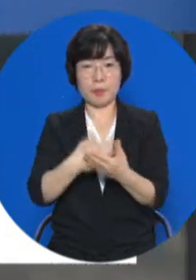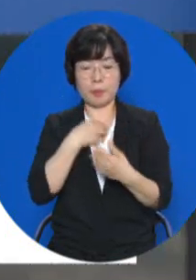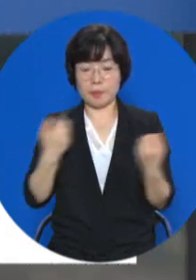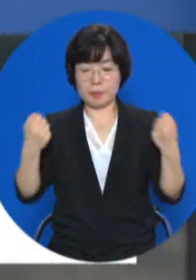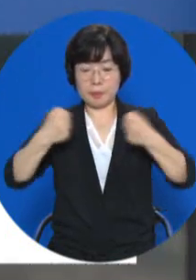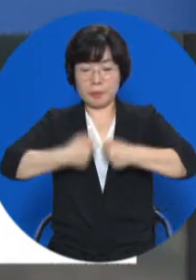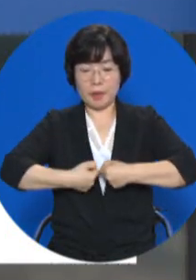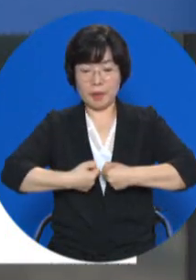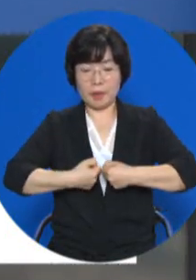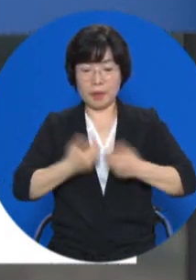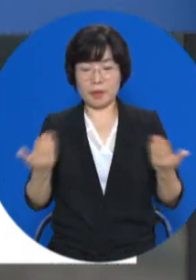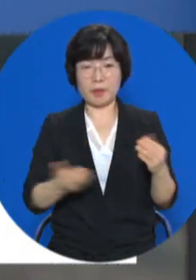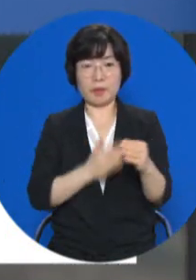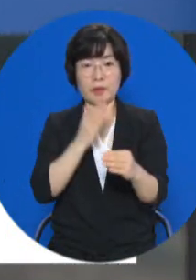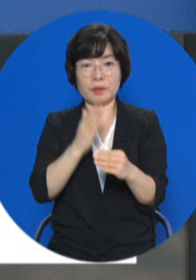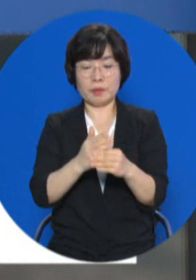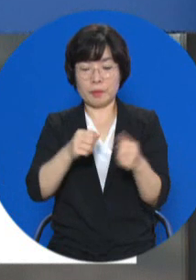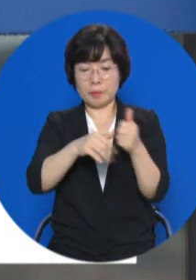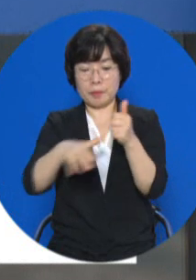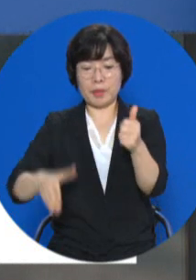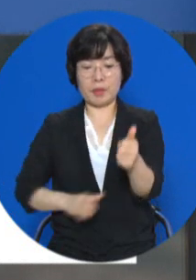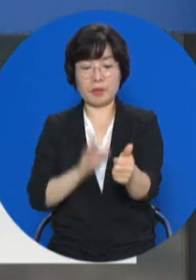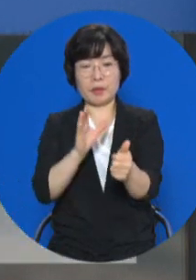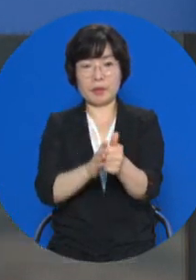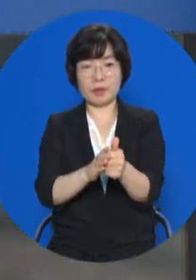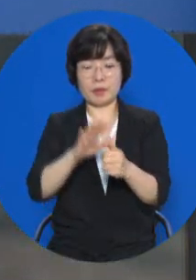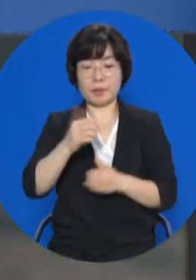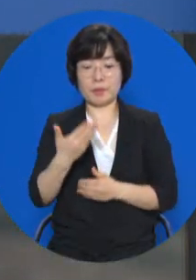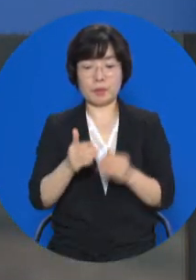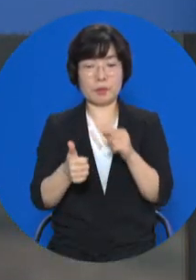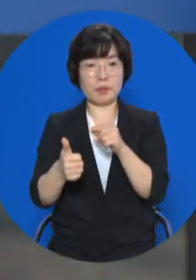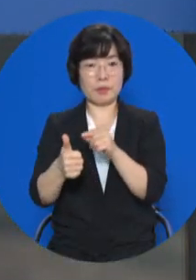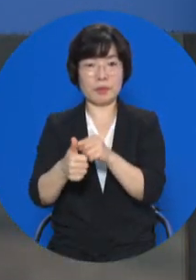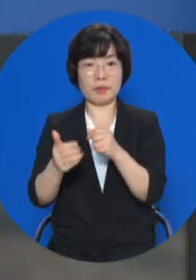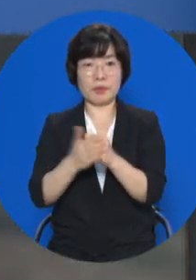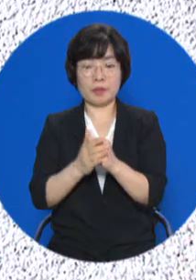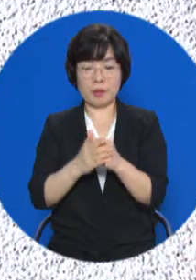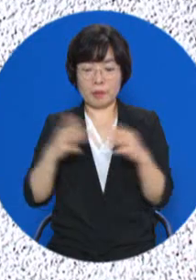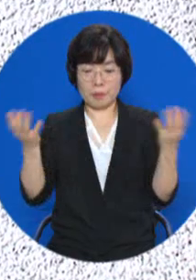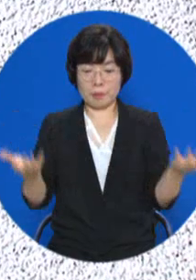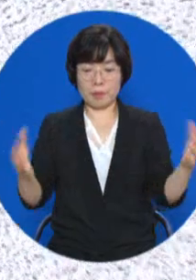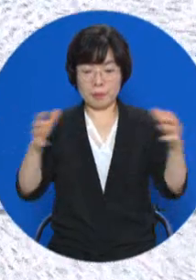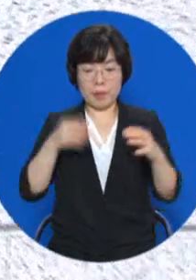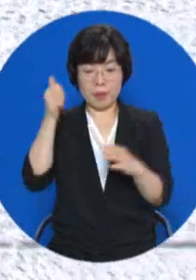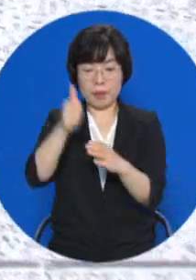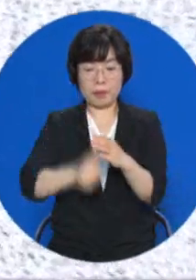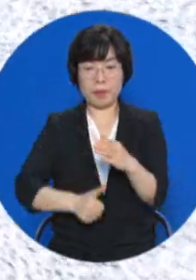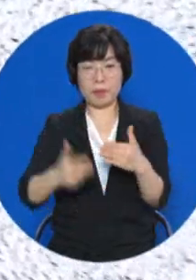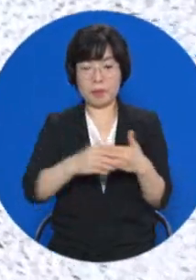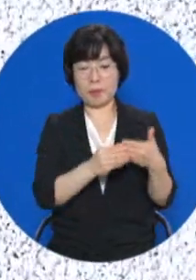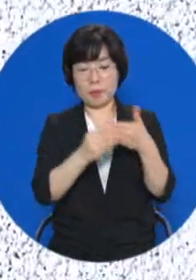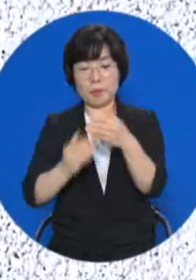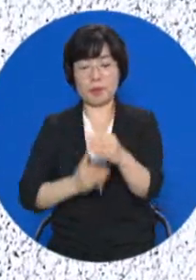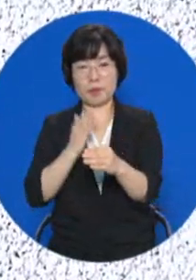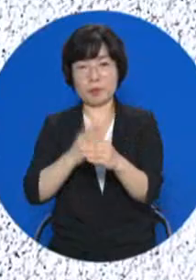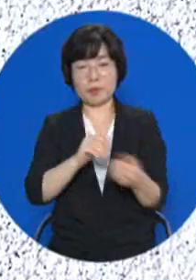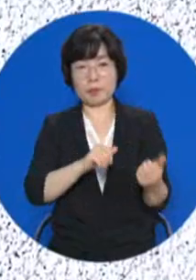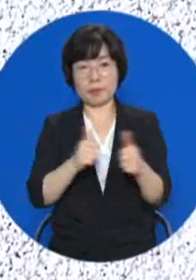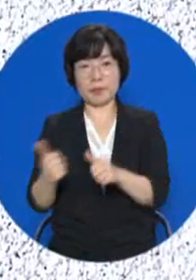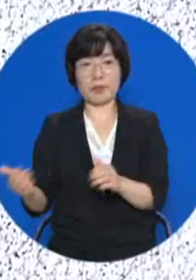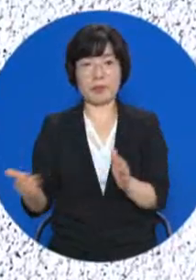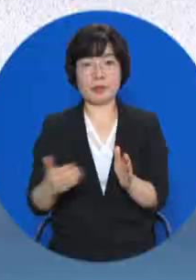채 촉매 제거 작업을 하던 하청업체 근로자 49살 A씨가 촉매 더미에 빠져 병원으로 옮겨졌지만